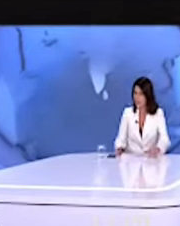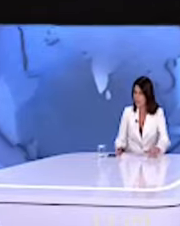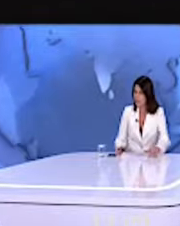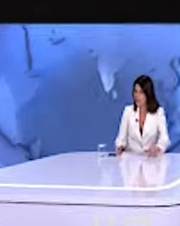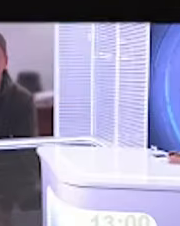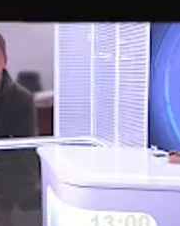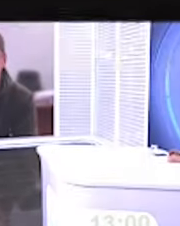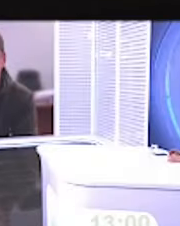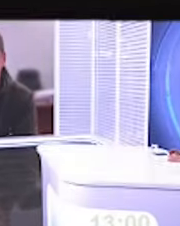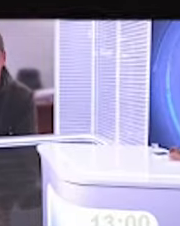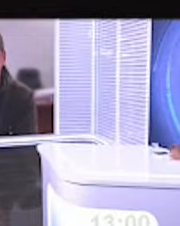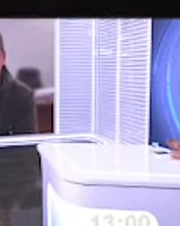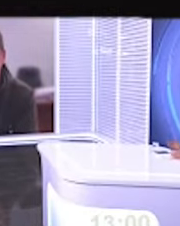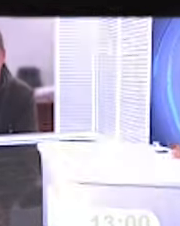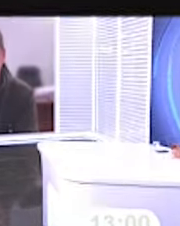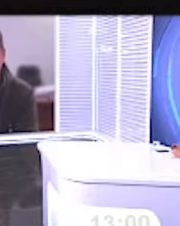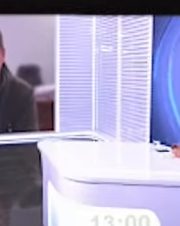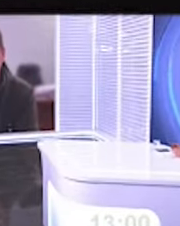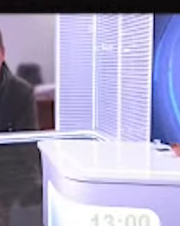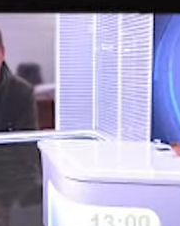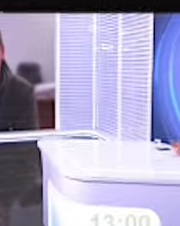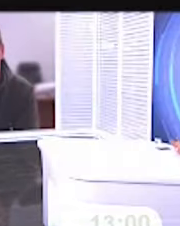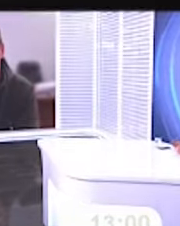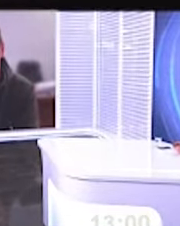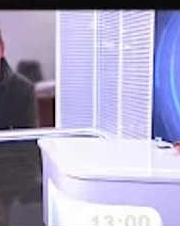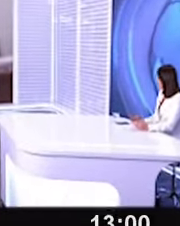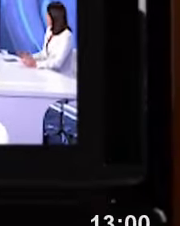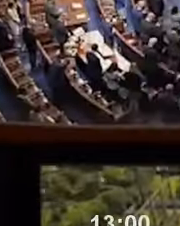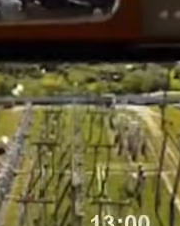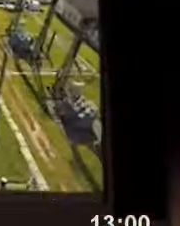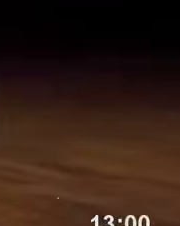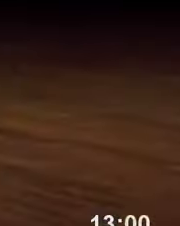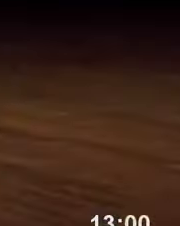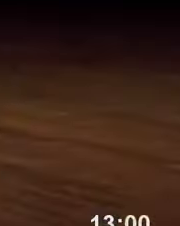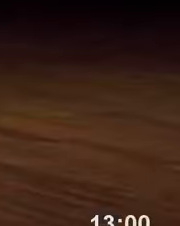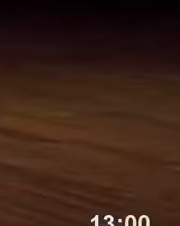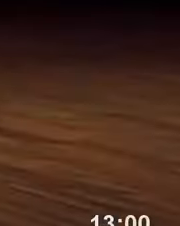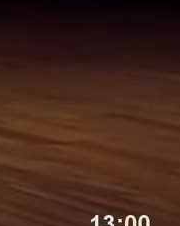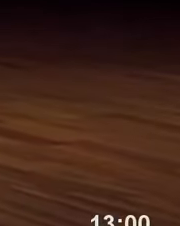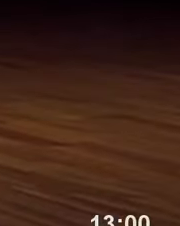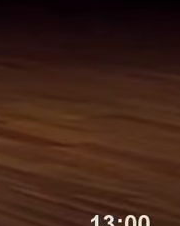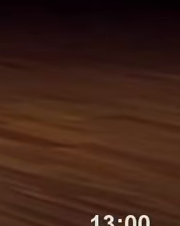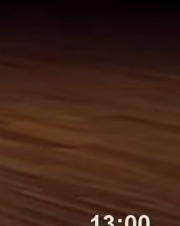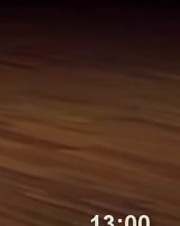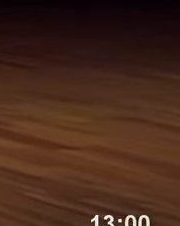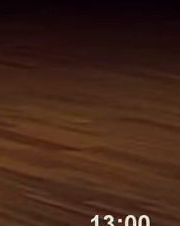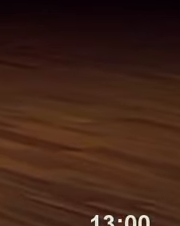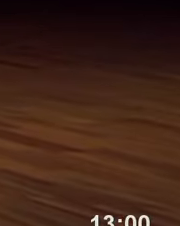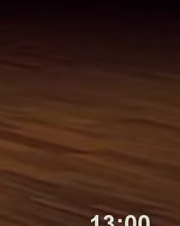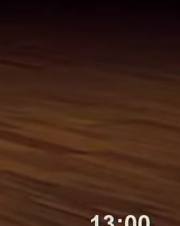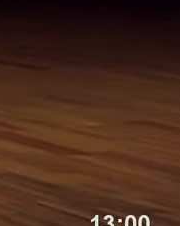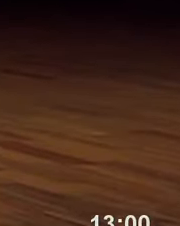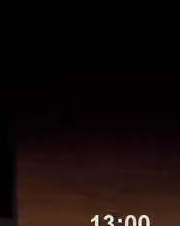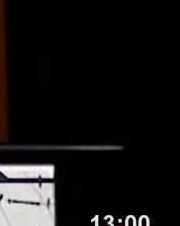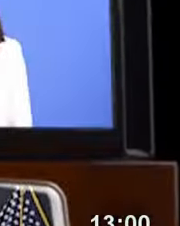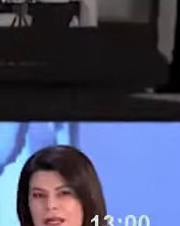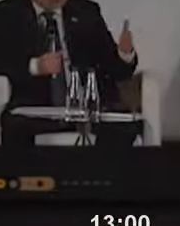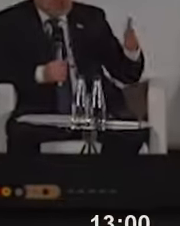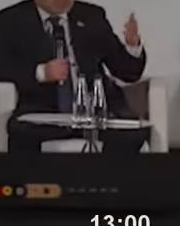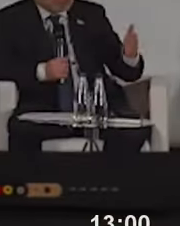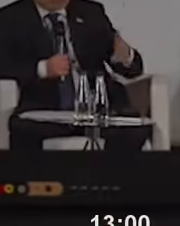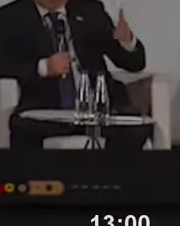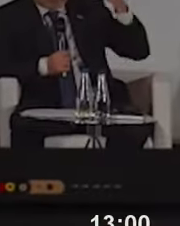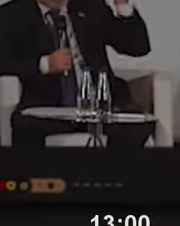Бюджетники с зарплатой меньше 15 тысяч леев получат единовременную материальную помощь. За свет придется платить больше уже с сегодняшнего дня.